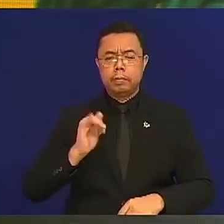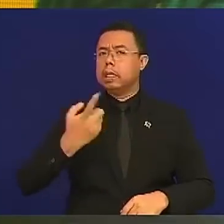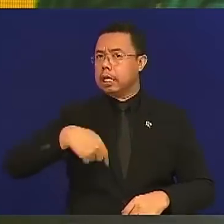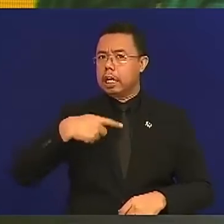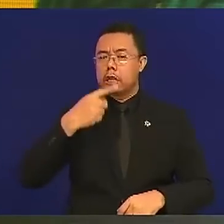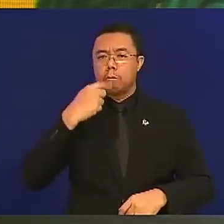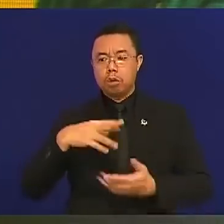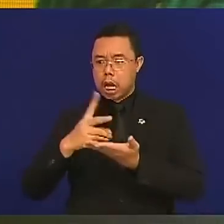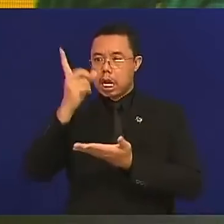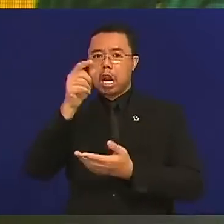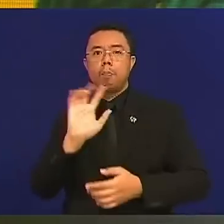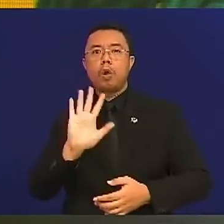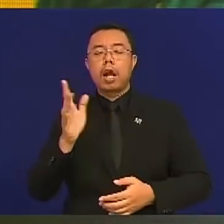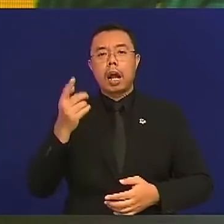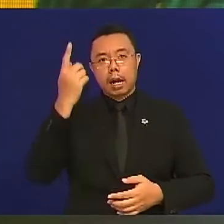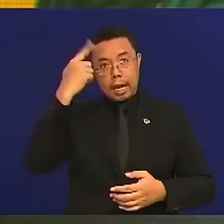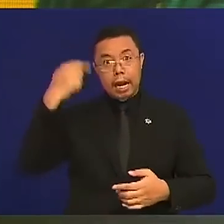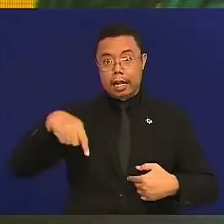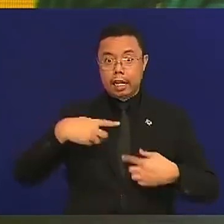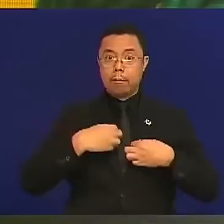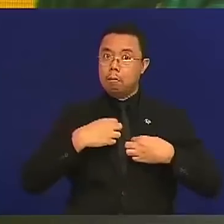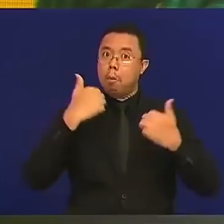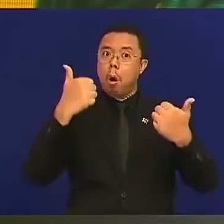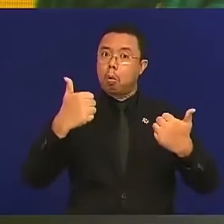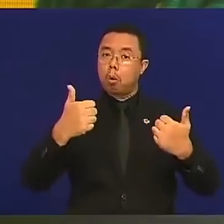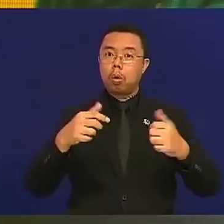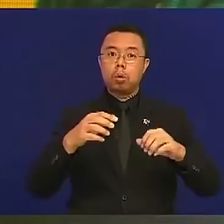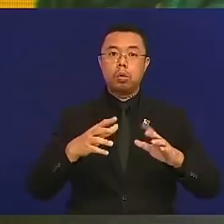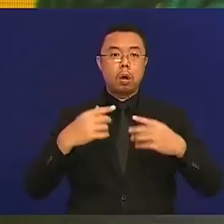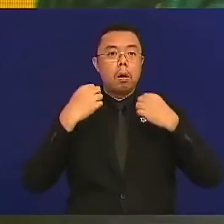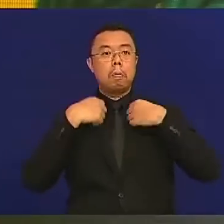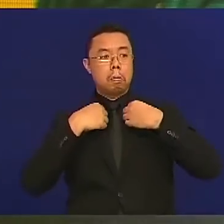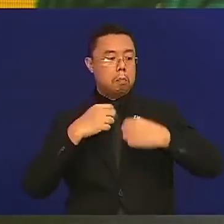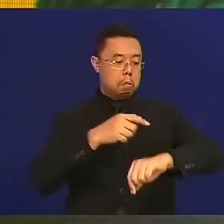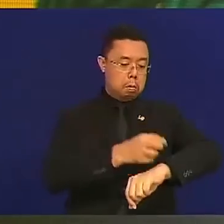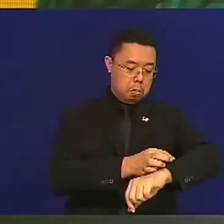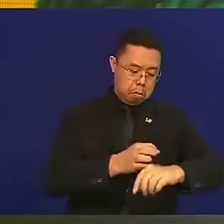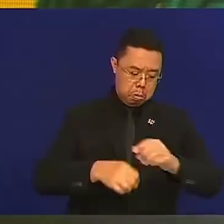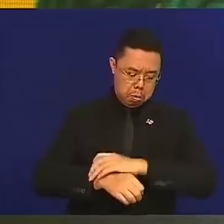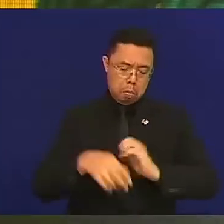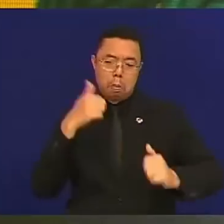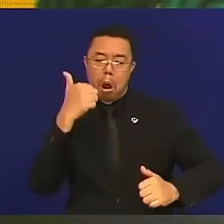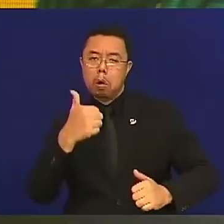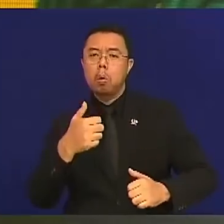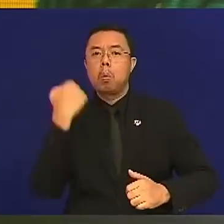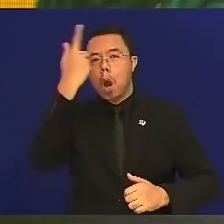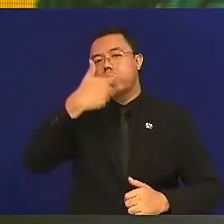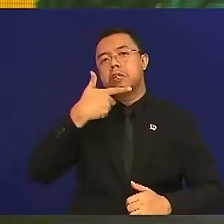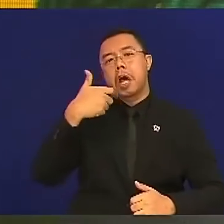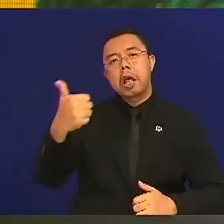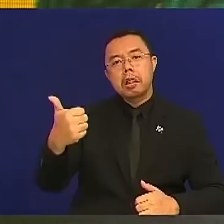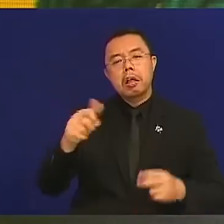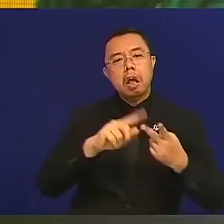Kita bernilai bukan karena kita memakai pakaian bagus, penampilan kita baik, berwajah cantik,